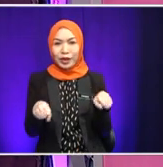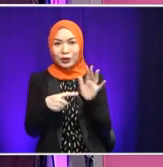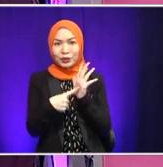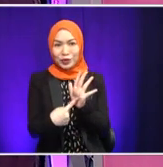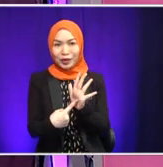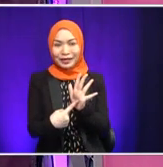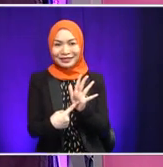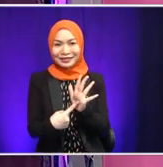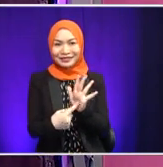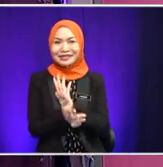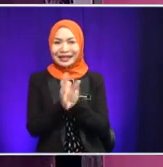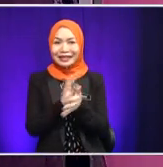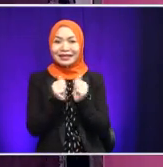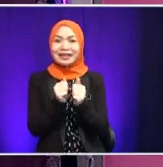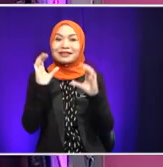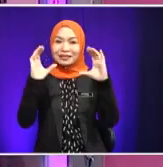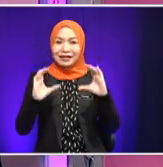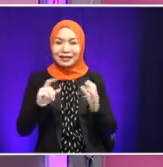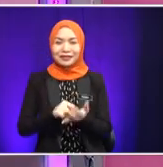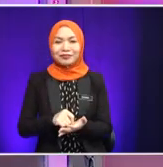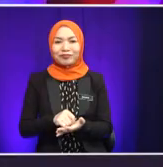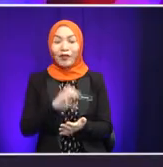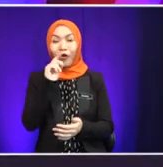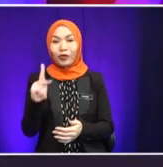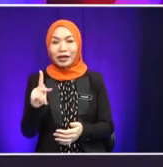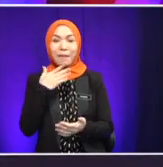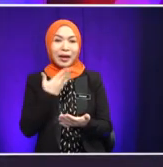ya teman-teman